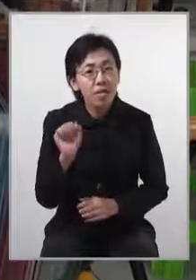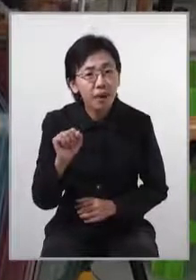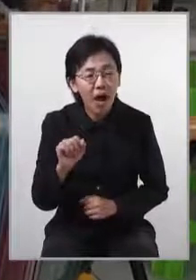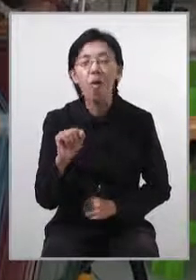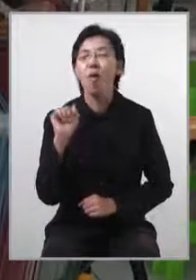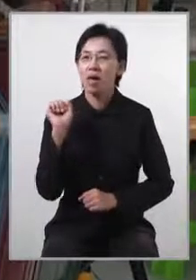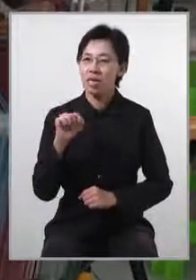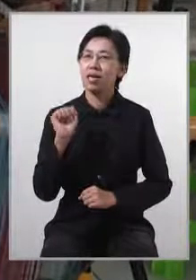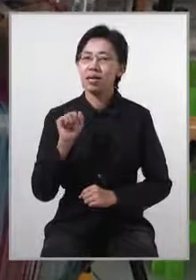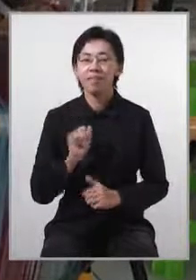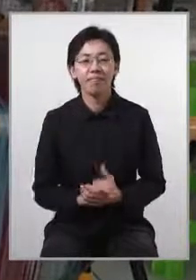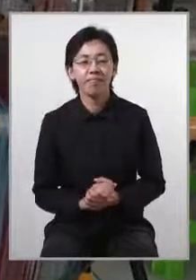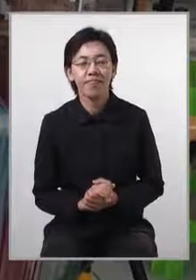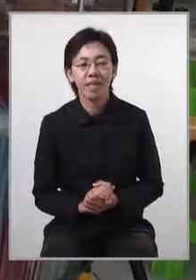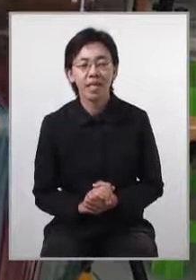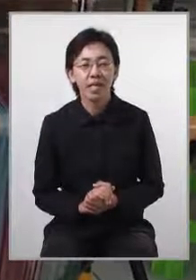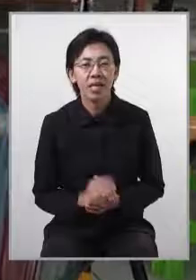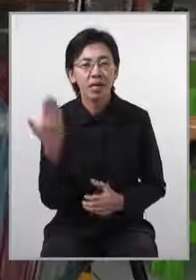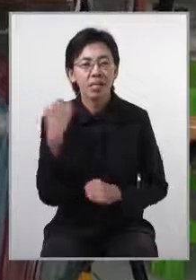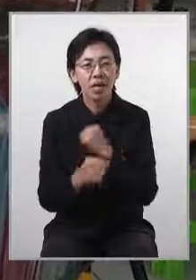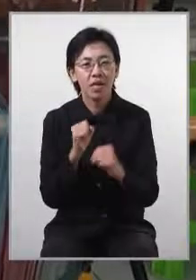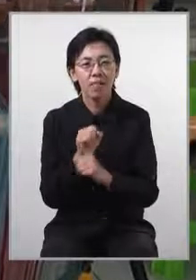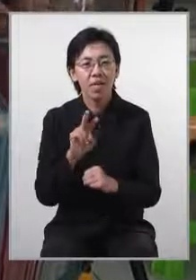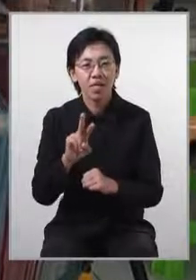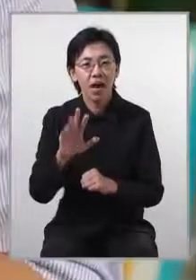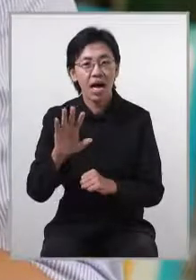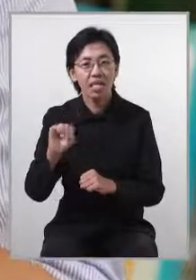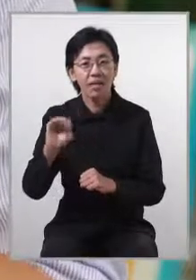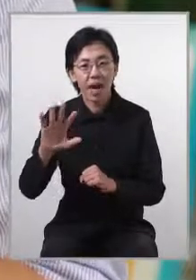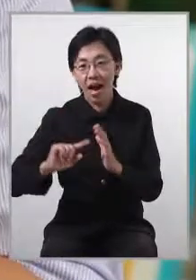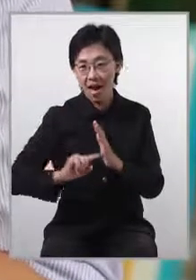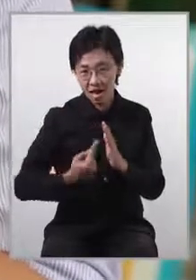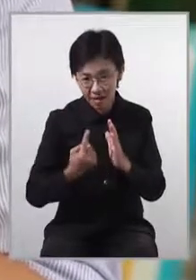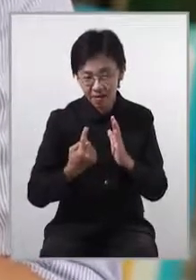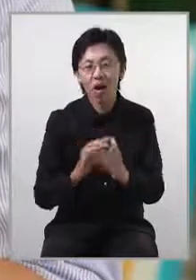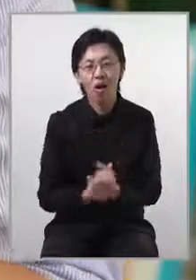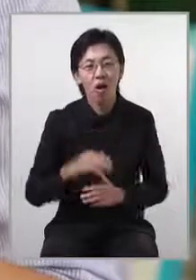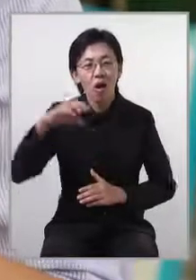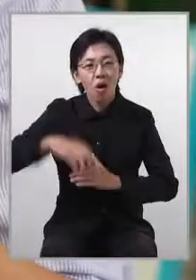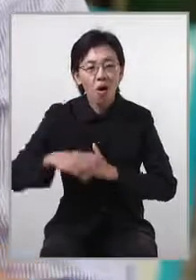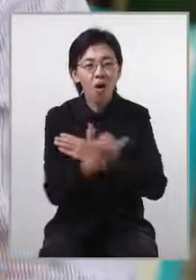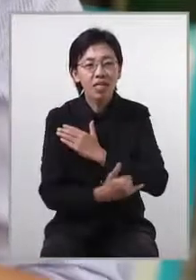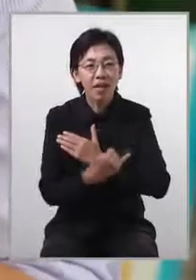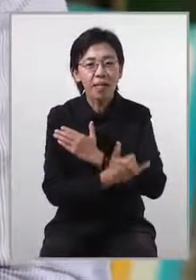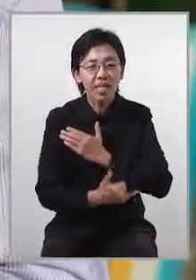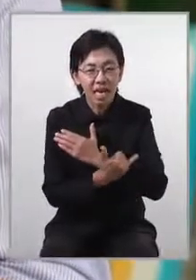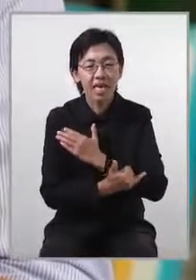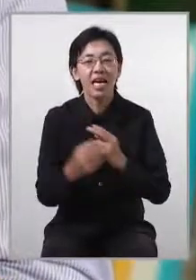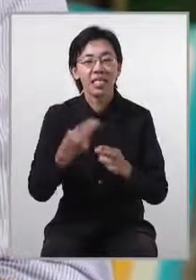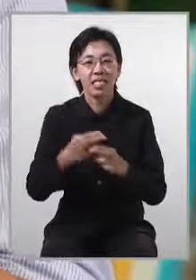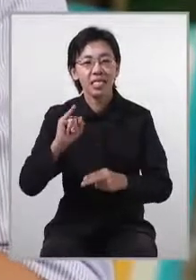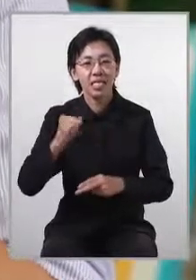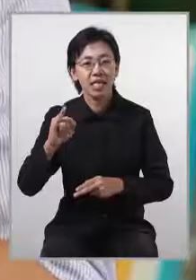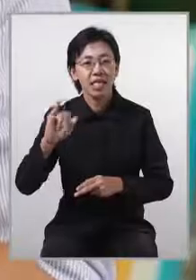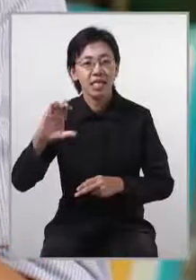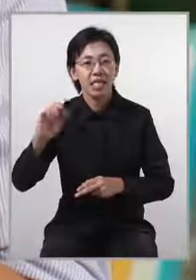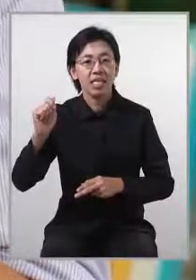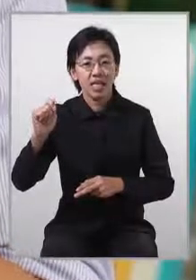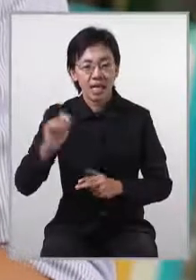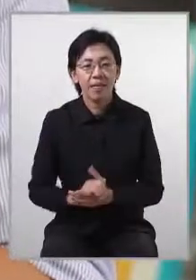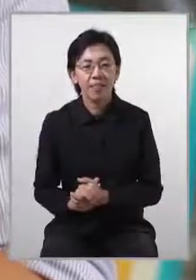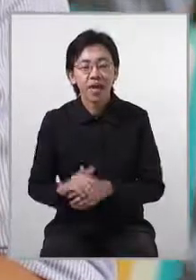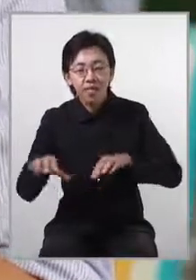ดเริ่มต้นก็คือเมื่อประมาณ2145 ครับผม นะครับองค์กรระหว่างประเทศโดยการสนับสนุนของใจกล้า ครับผม มาจัดโ